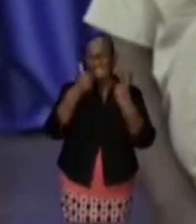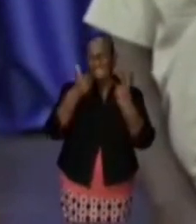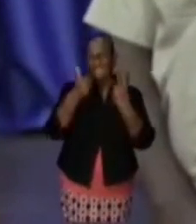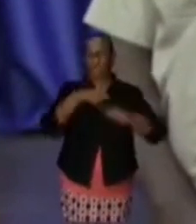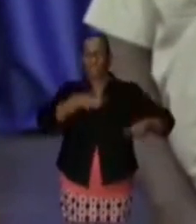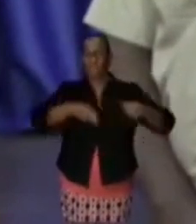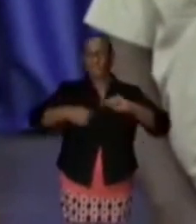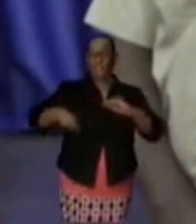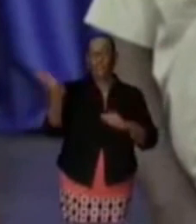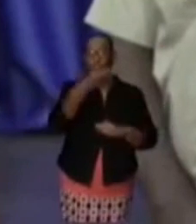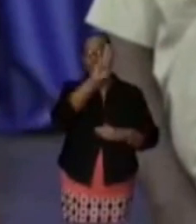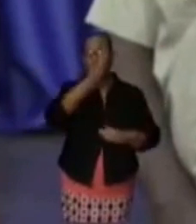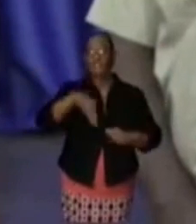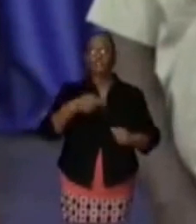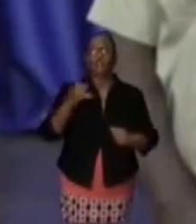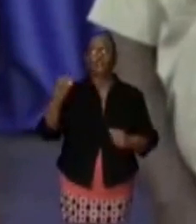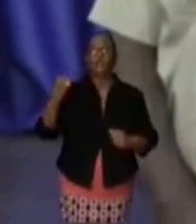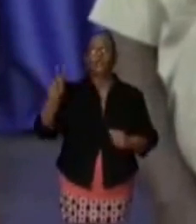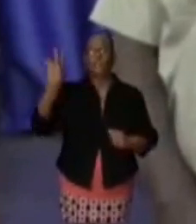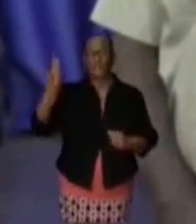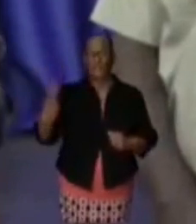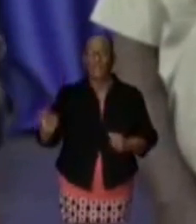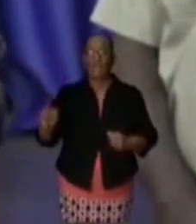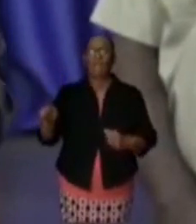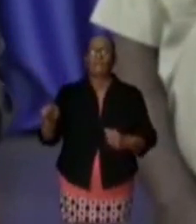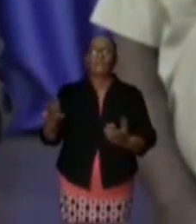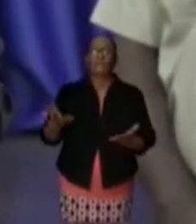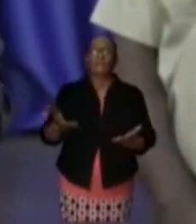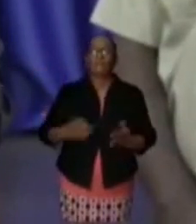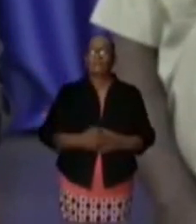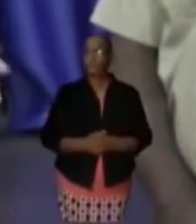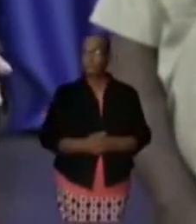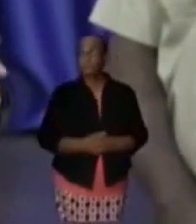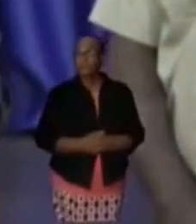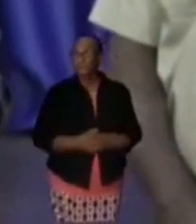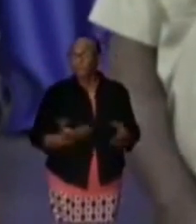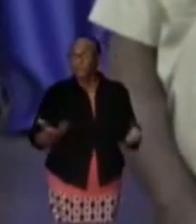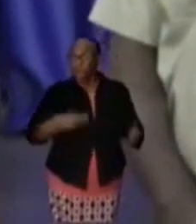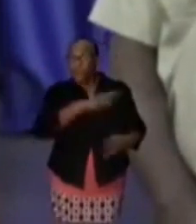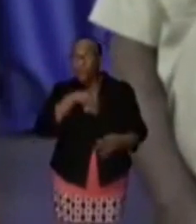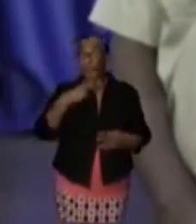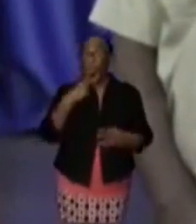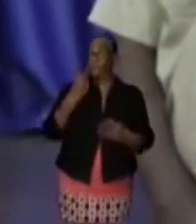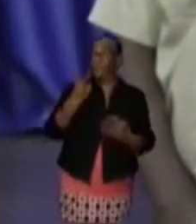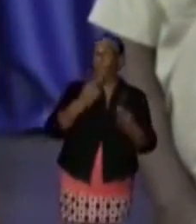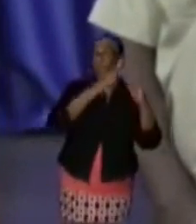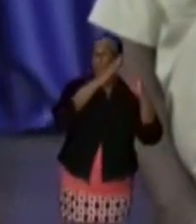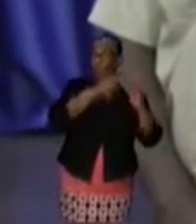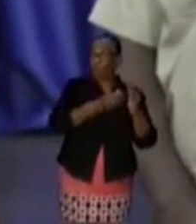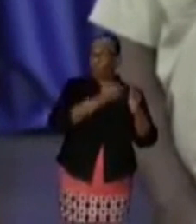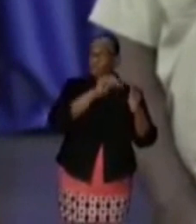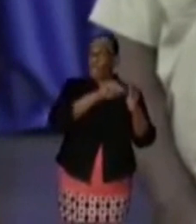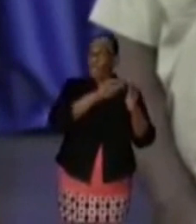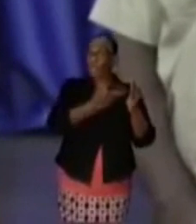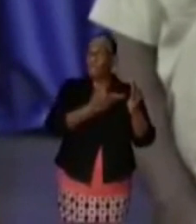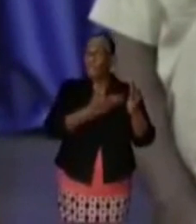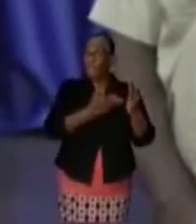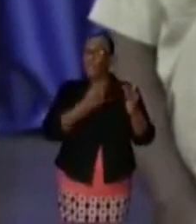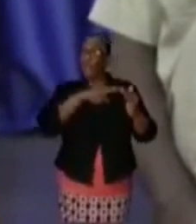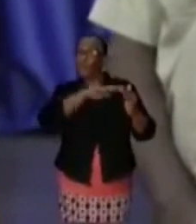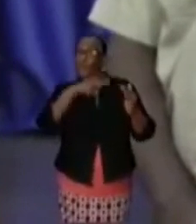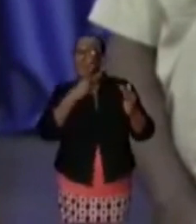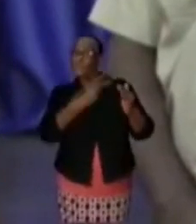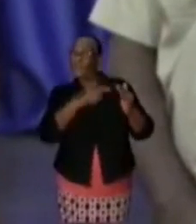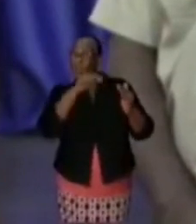US-dollar plus voor de Oppenheimer 1-lening. En we hebben gekeken naar ons huishouden. En we hebben gezien,